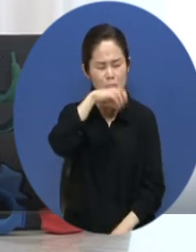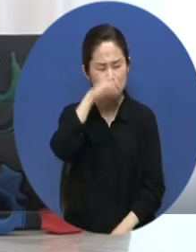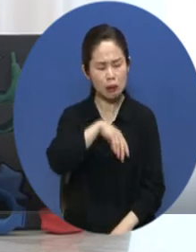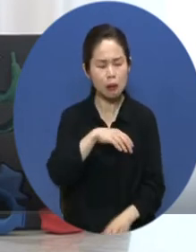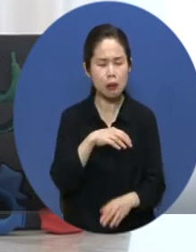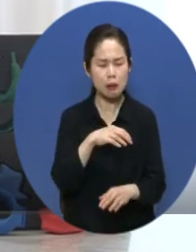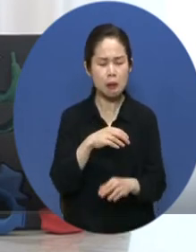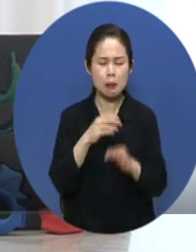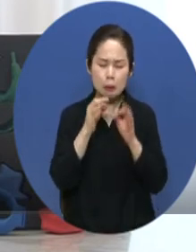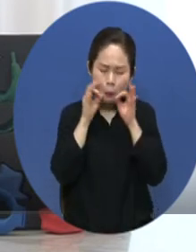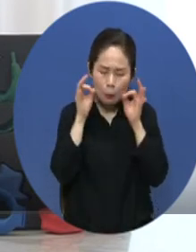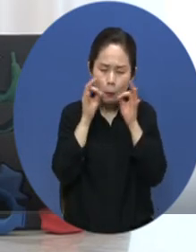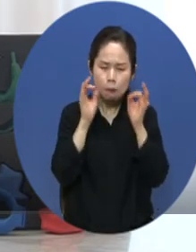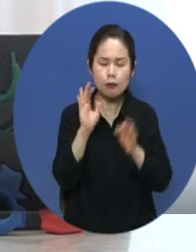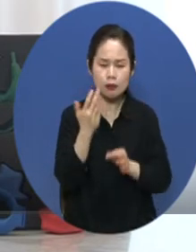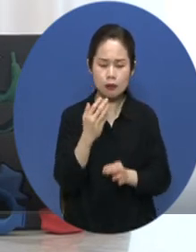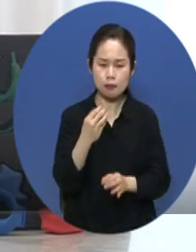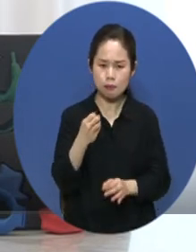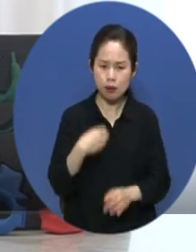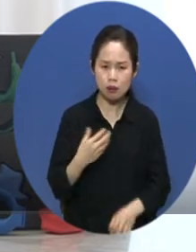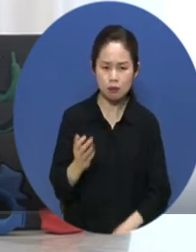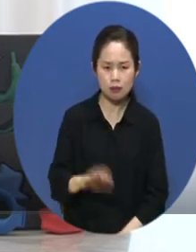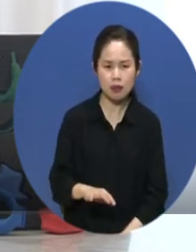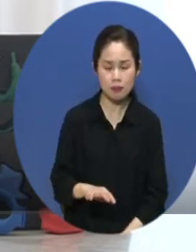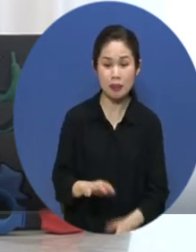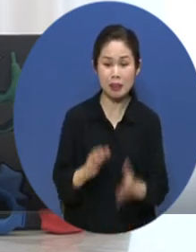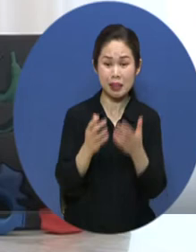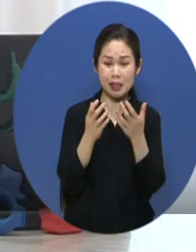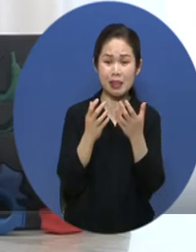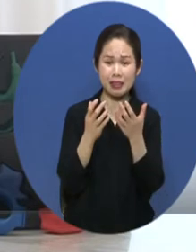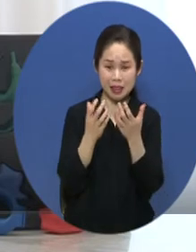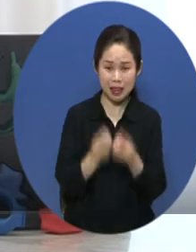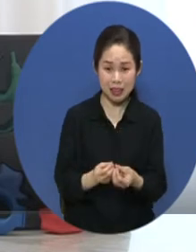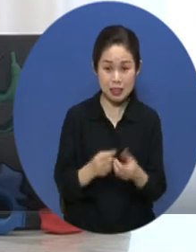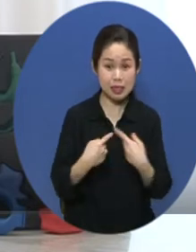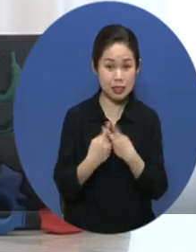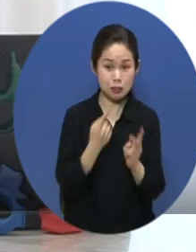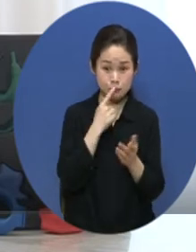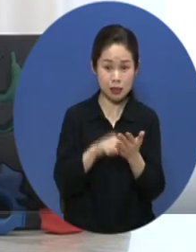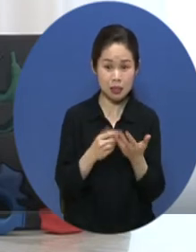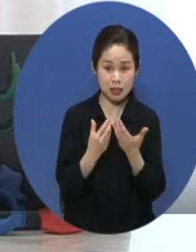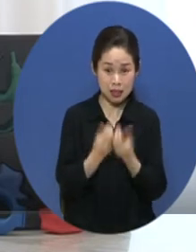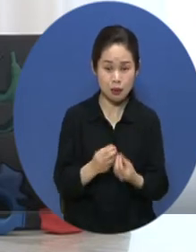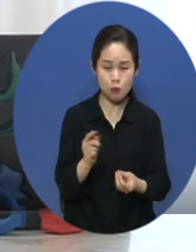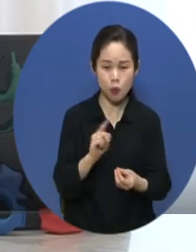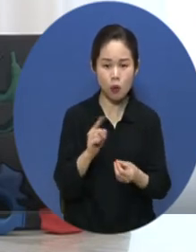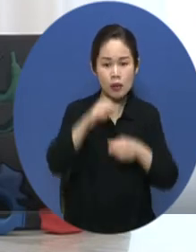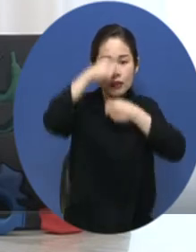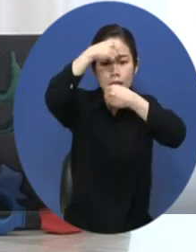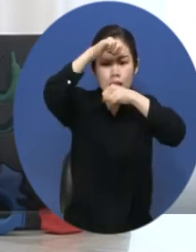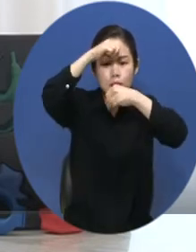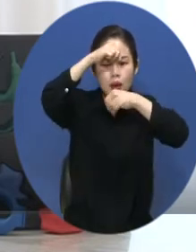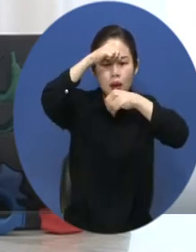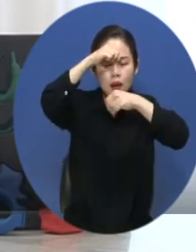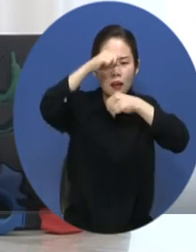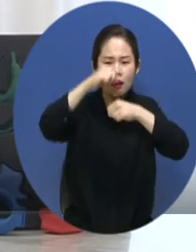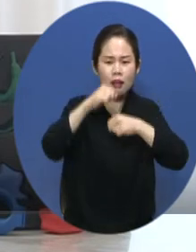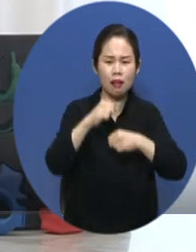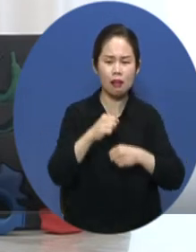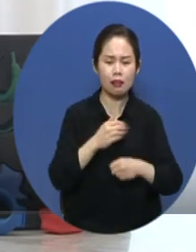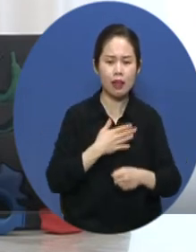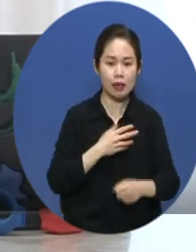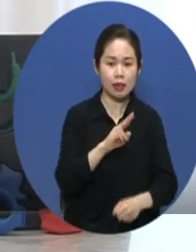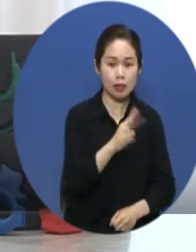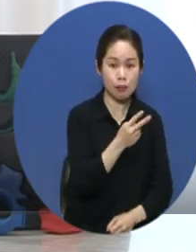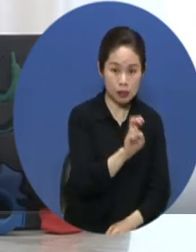생각을 하시는 분들이 많은데 그 예를 들어서 우리가 신발 같은 경우에도 한 5mm만 틀려도 발이 굉장히 아프잖아요. 근데 손 같은